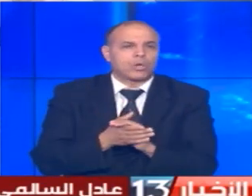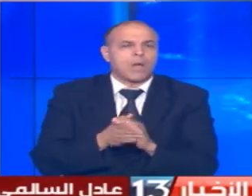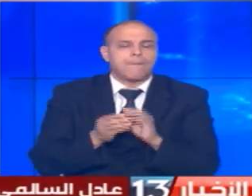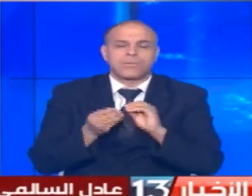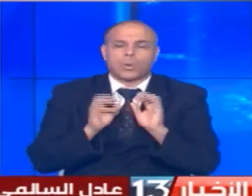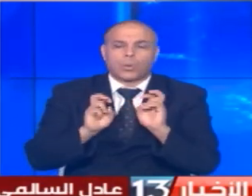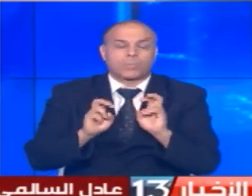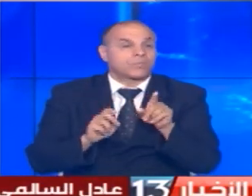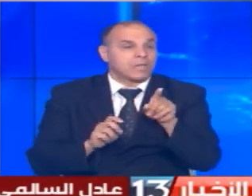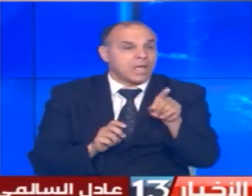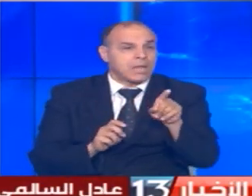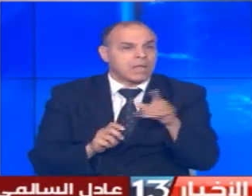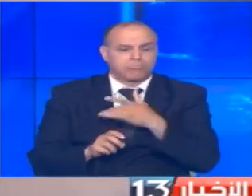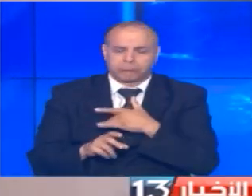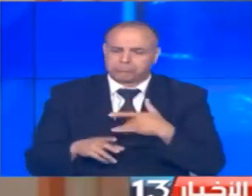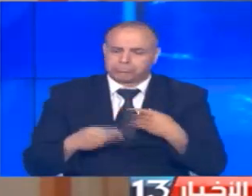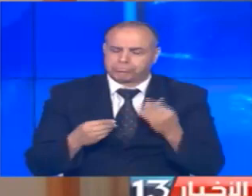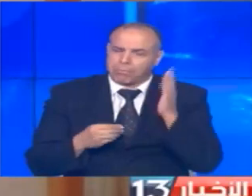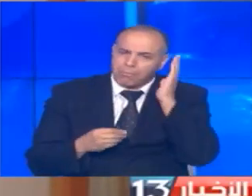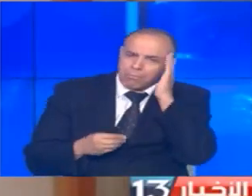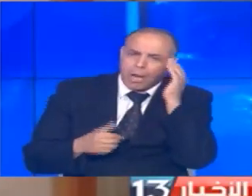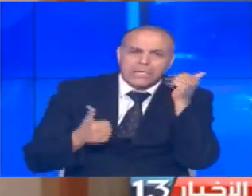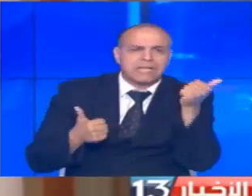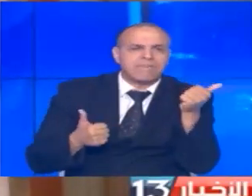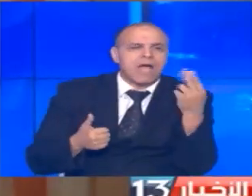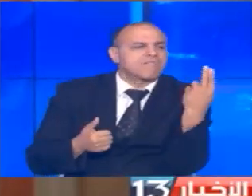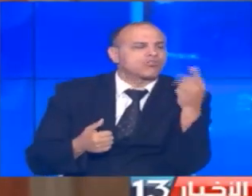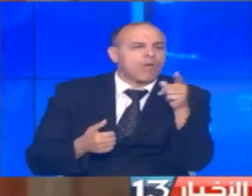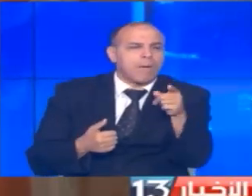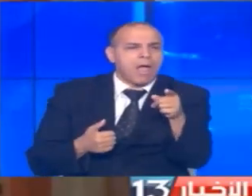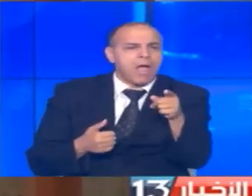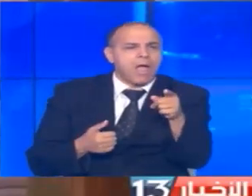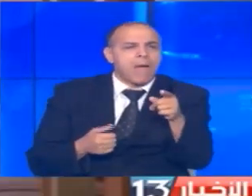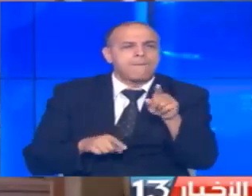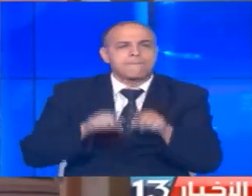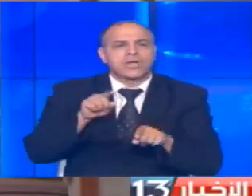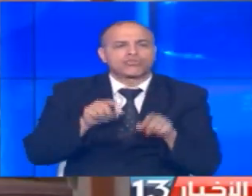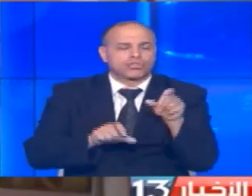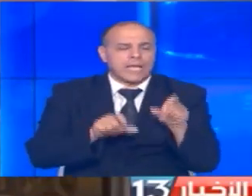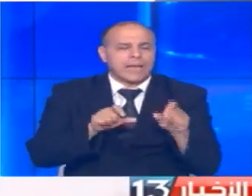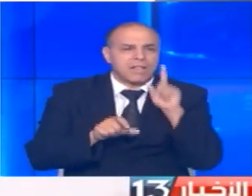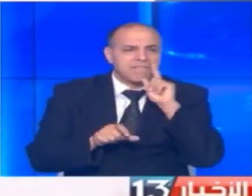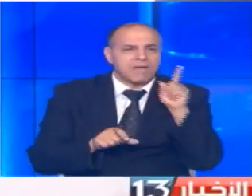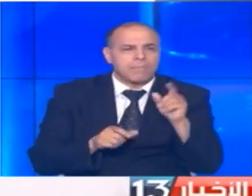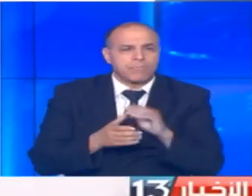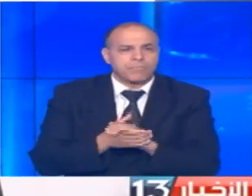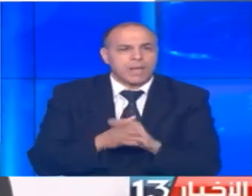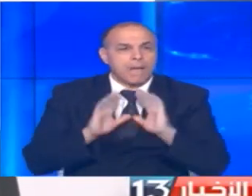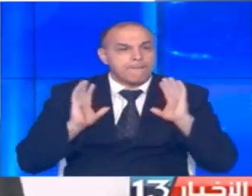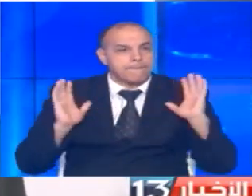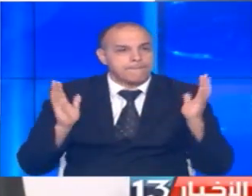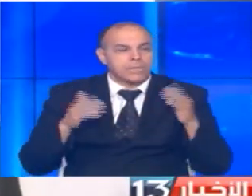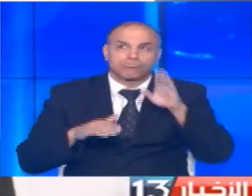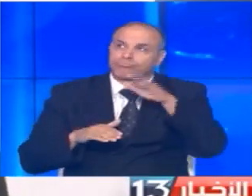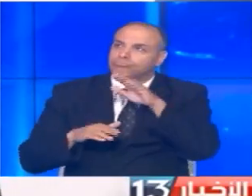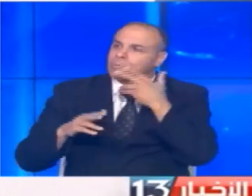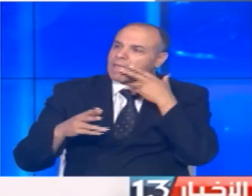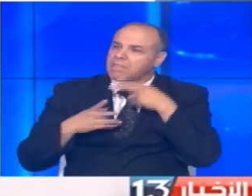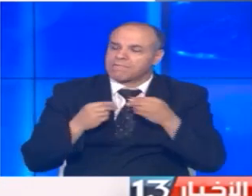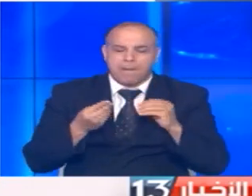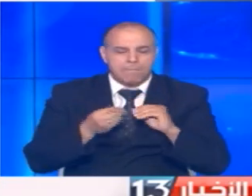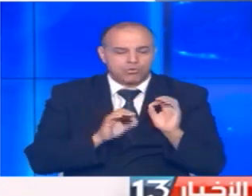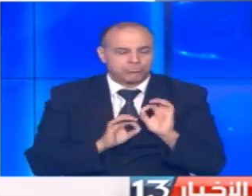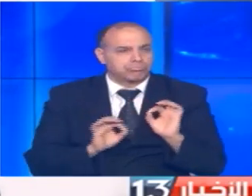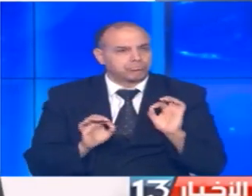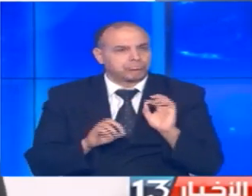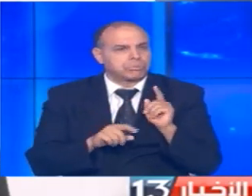إشكاليات. وتبدو ظروف الإقامة ملائمة بالمبيت بحسب عدد من الطالبات. البيت معناه مدهونة ونظيفة، ما فهمش حتى ملاحظة هكا